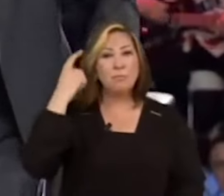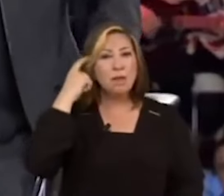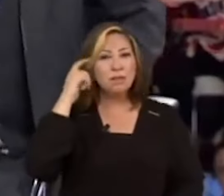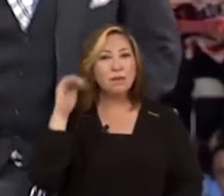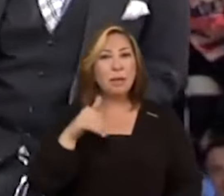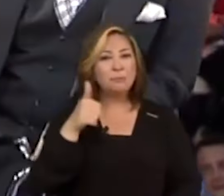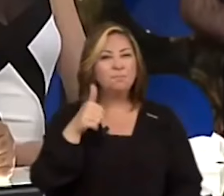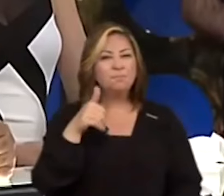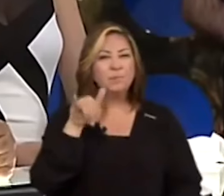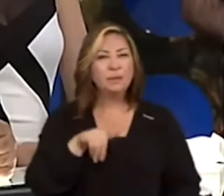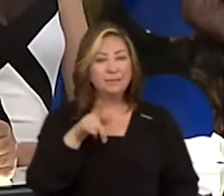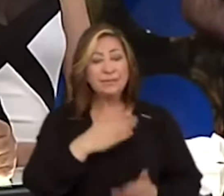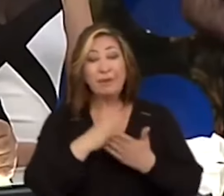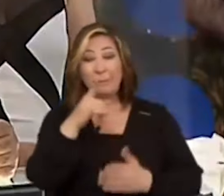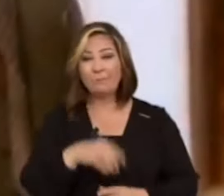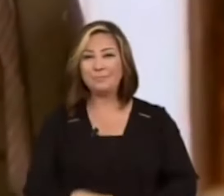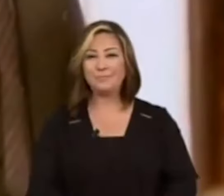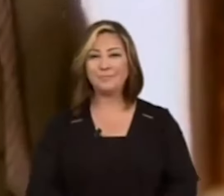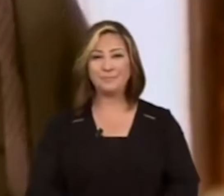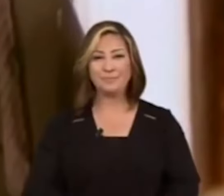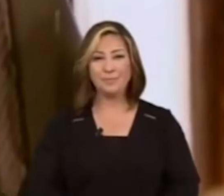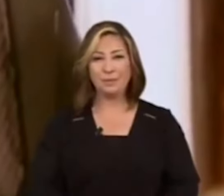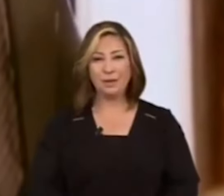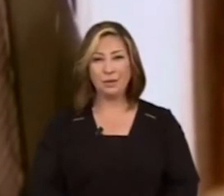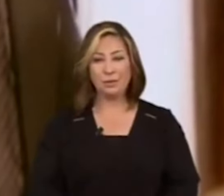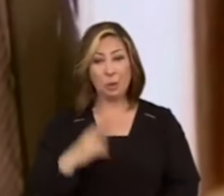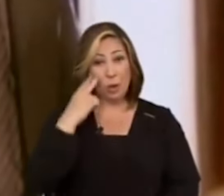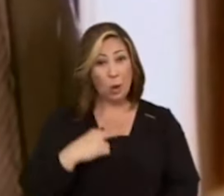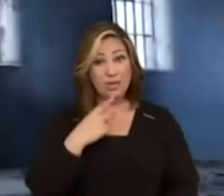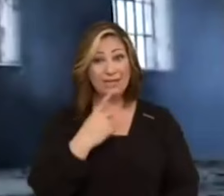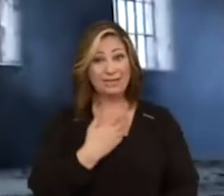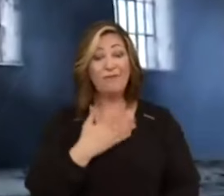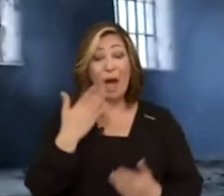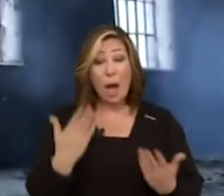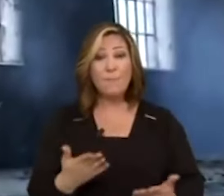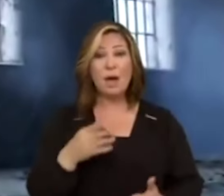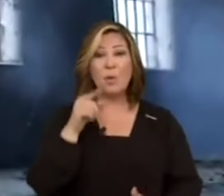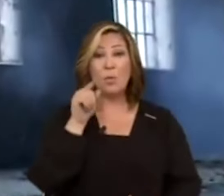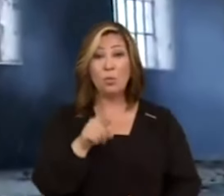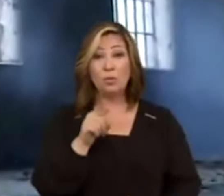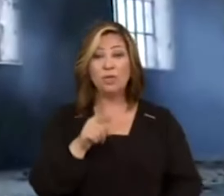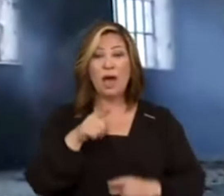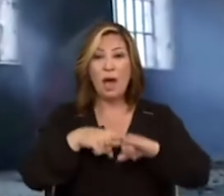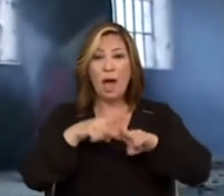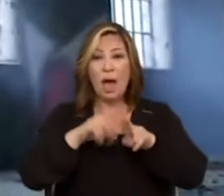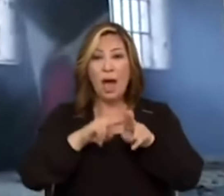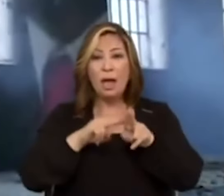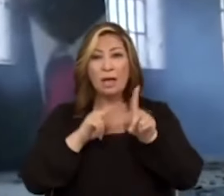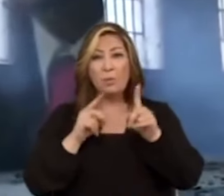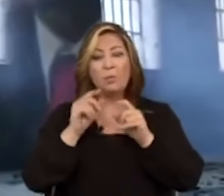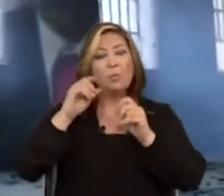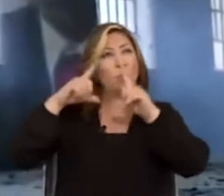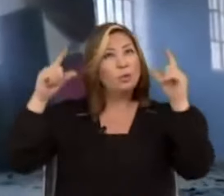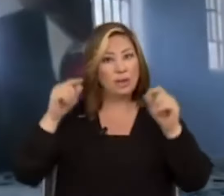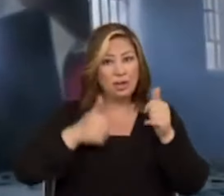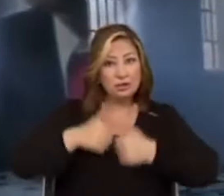geldi baba. Vallahi evet. Devam. Gör diye sevdim ya. Fakat bu konuda Hakkı Bulut'la yarışabilir miydin